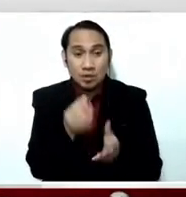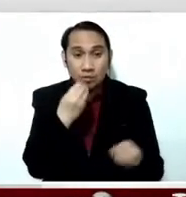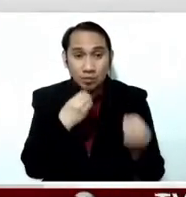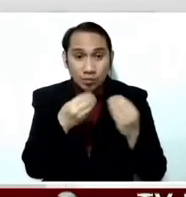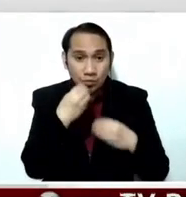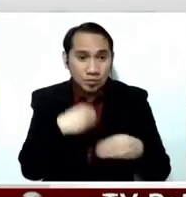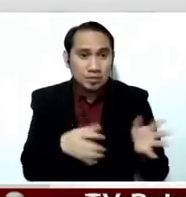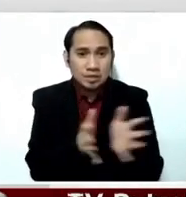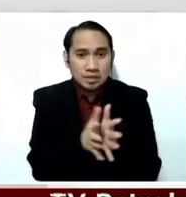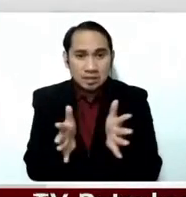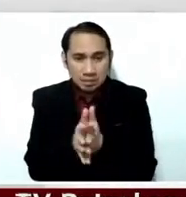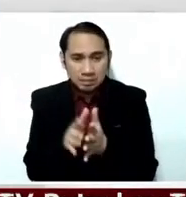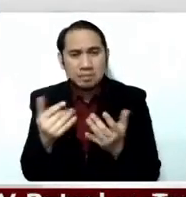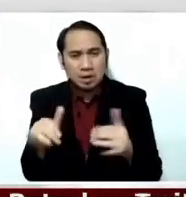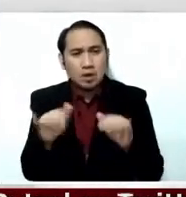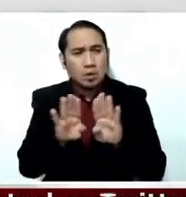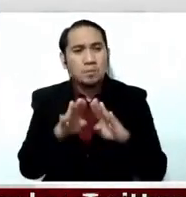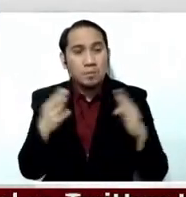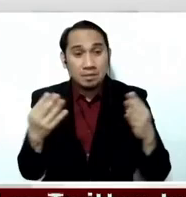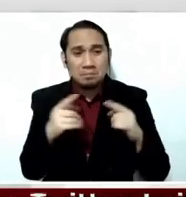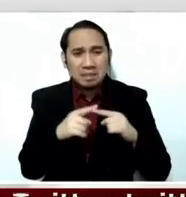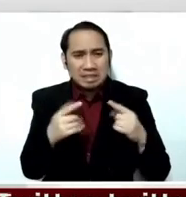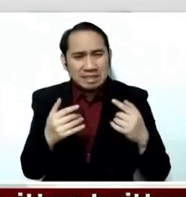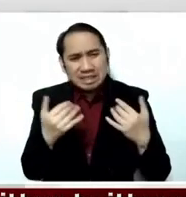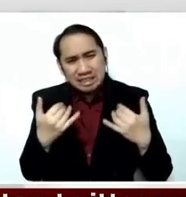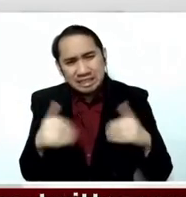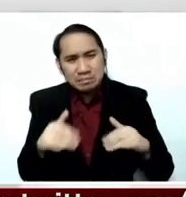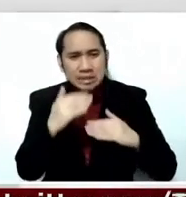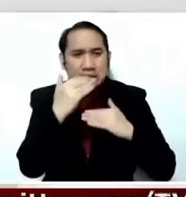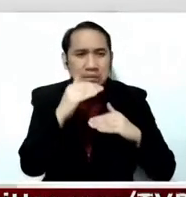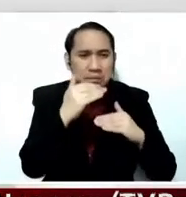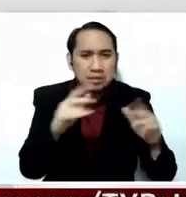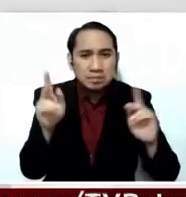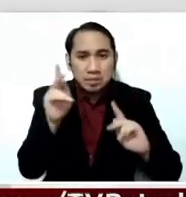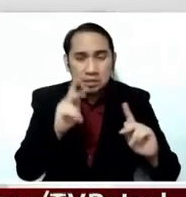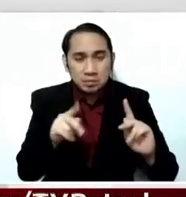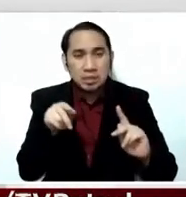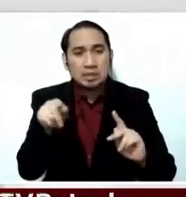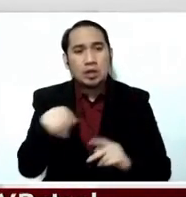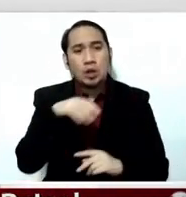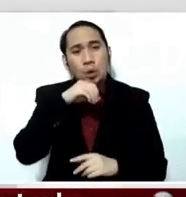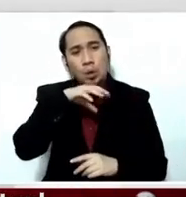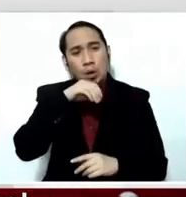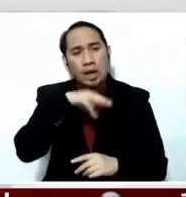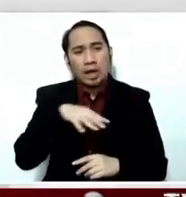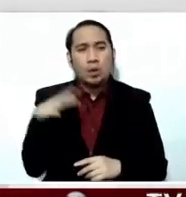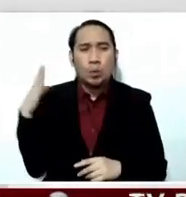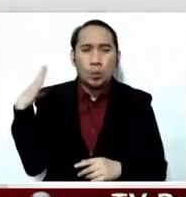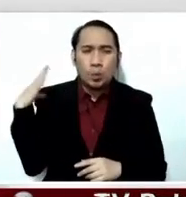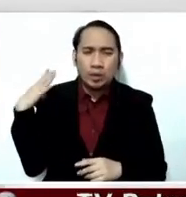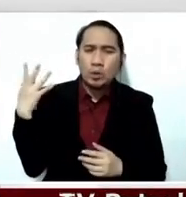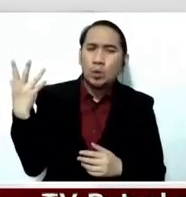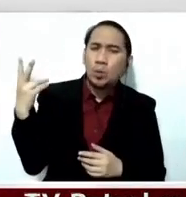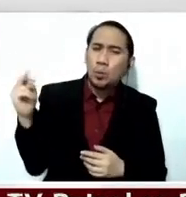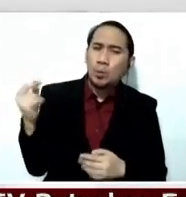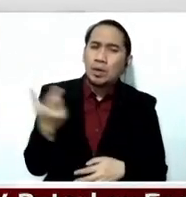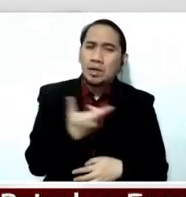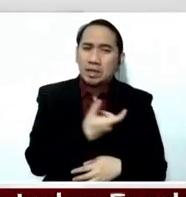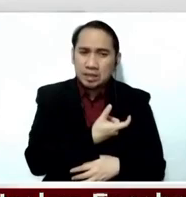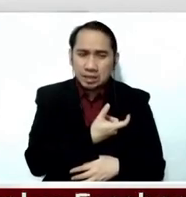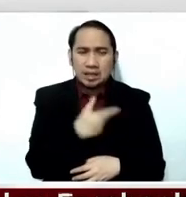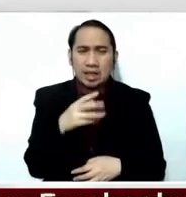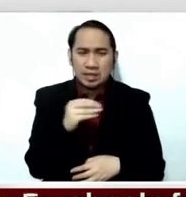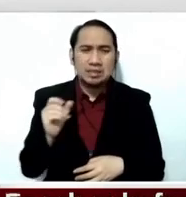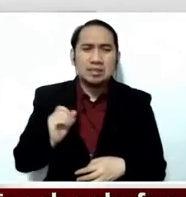fresco pero limitado pa rin ang bilang ng tao. Inaabangan din ni Nanay Rustica na mabakunahan na sila ng kanyang mga